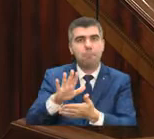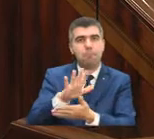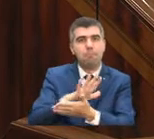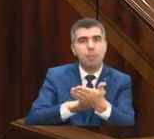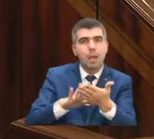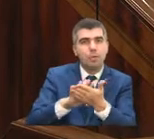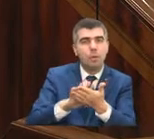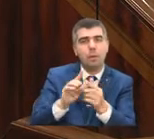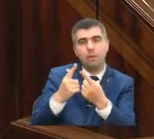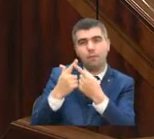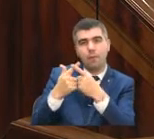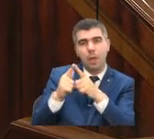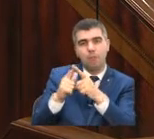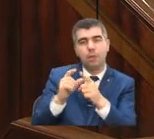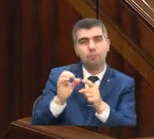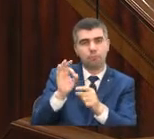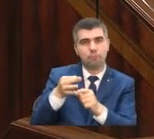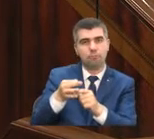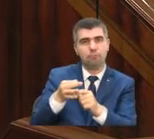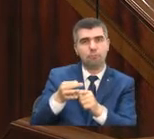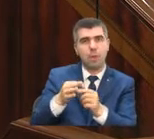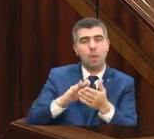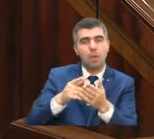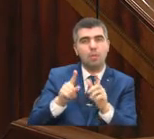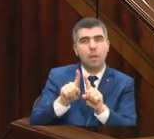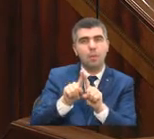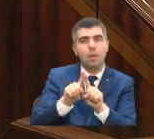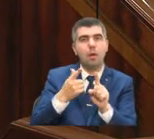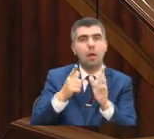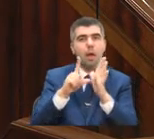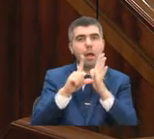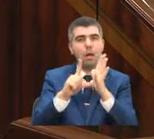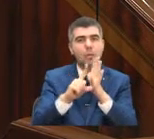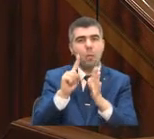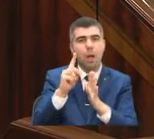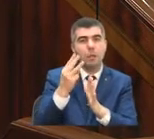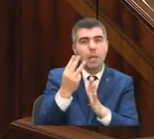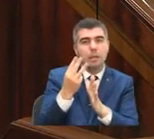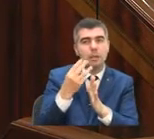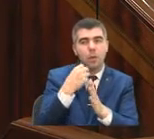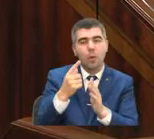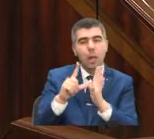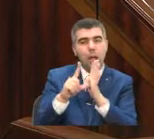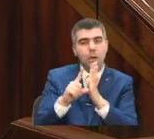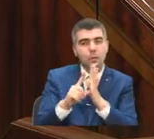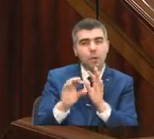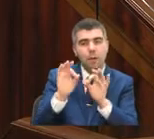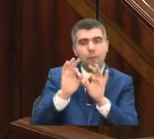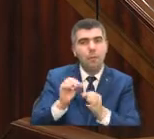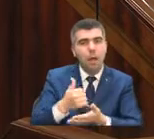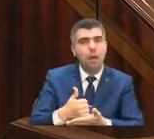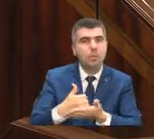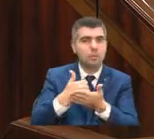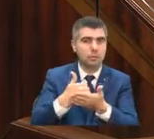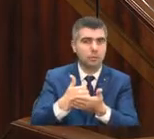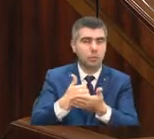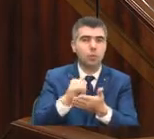في الوسط القروي خلافا لما جاء به الفصل 31 من الدستور. فشنو تصوركم السيد الوزير لحل هذه